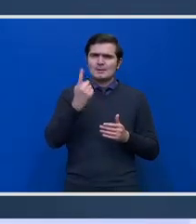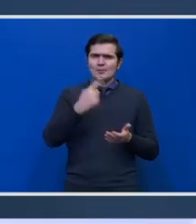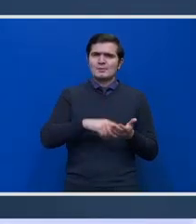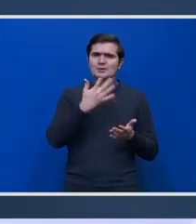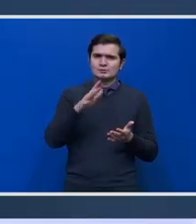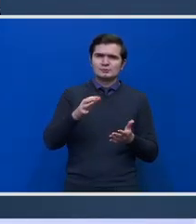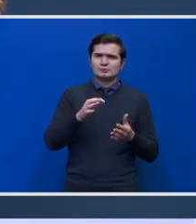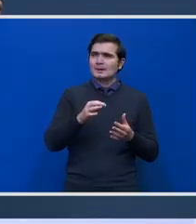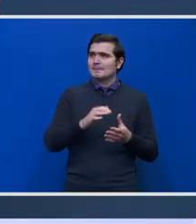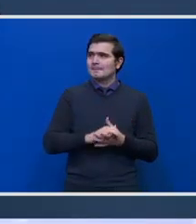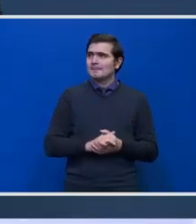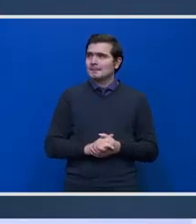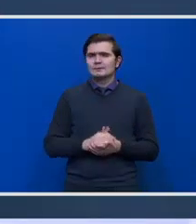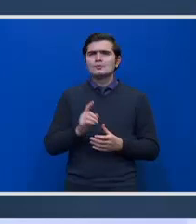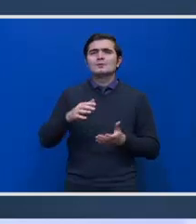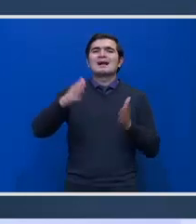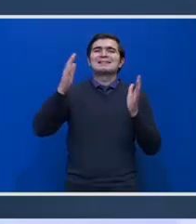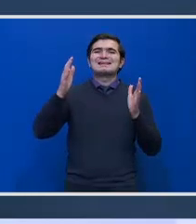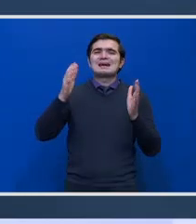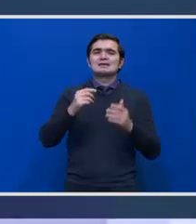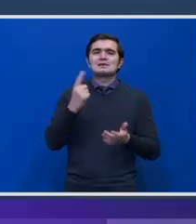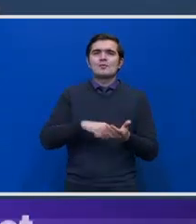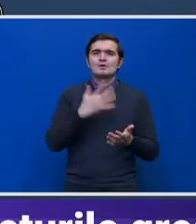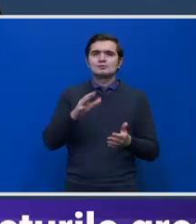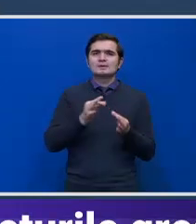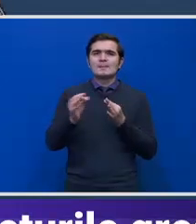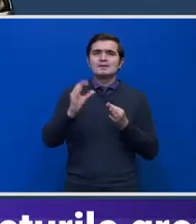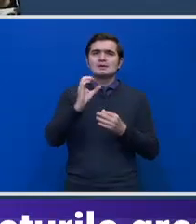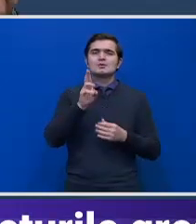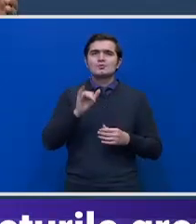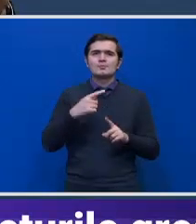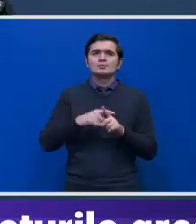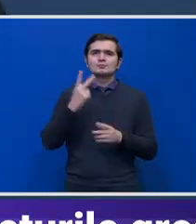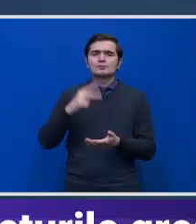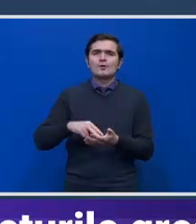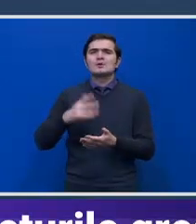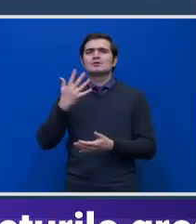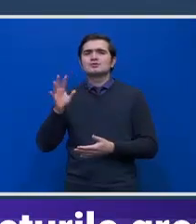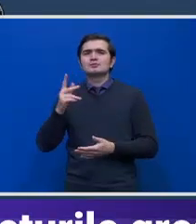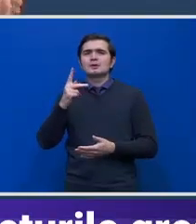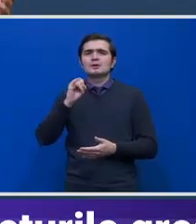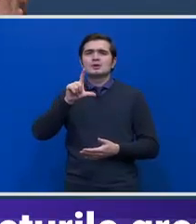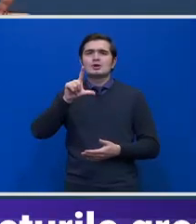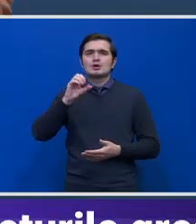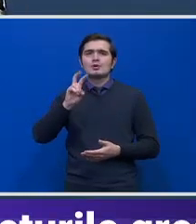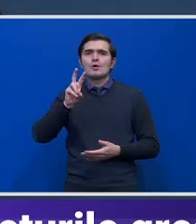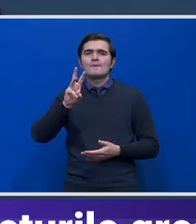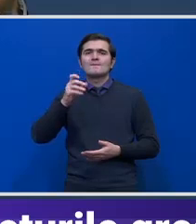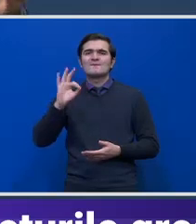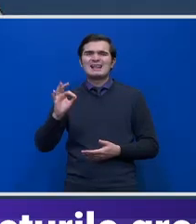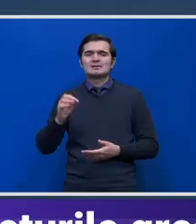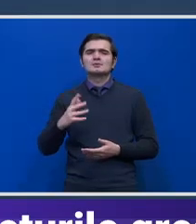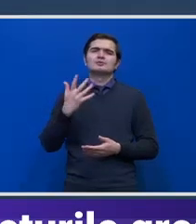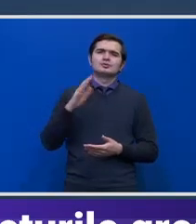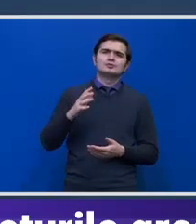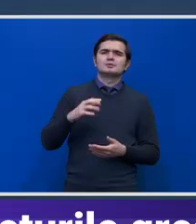de... cantitatea de 1500 de metri cub și cantitatea de 2500 de kW, practic 500 de kW,